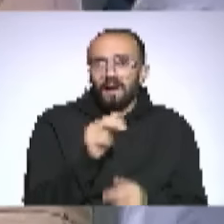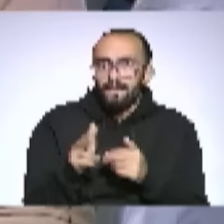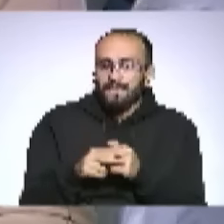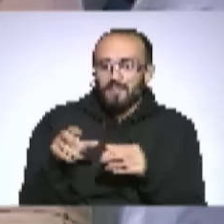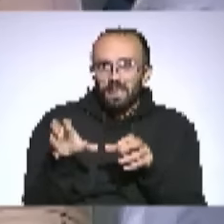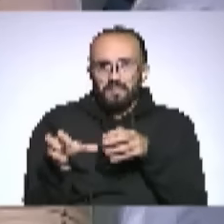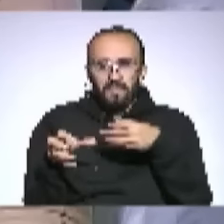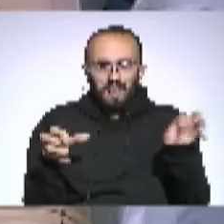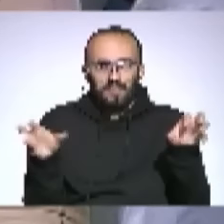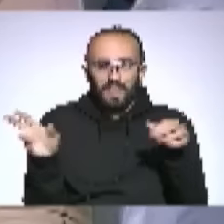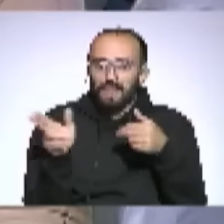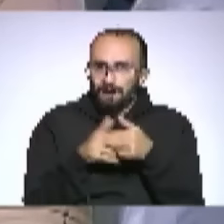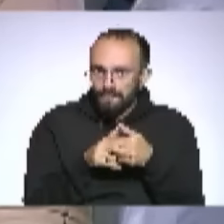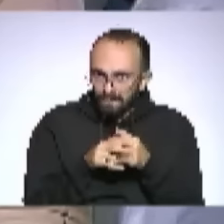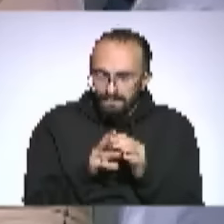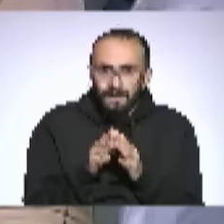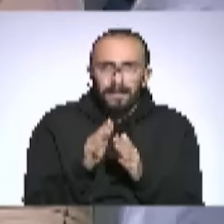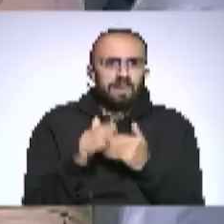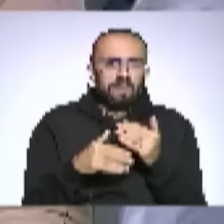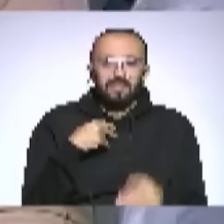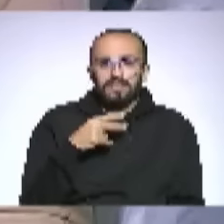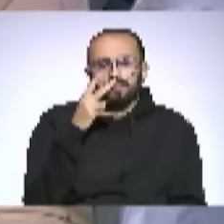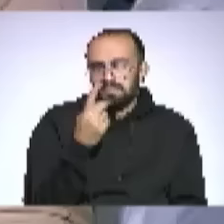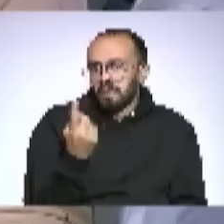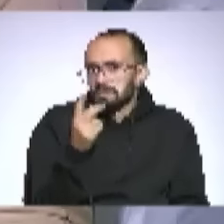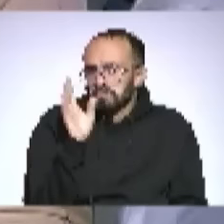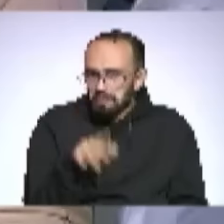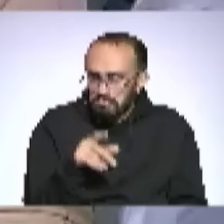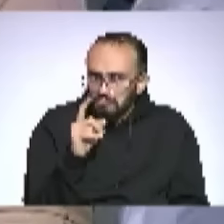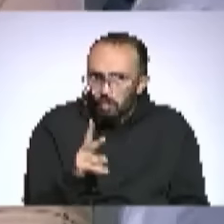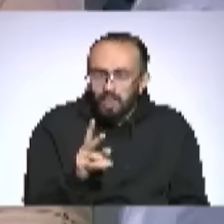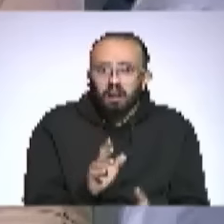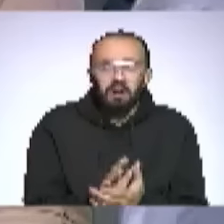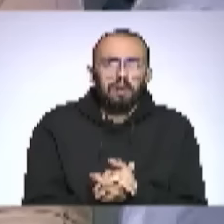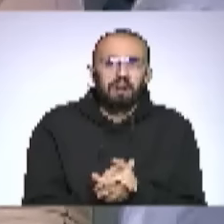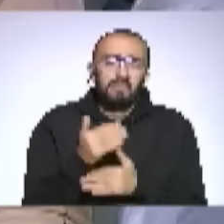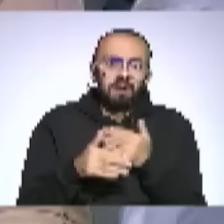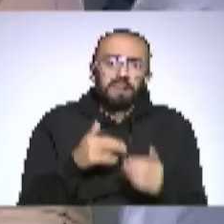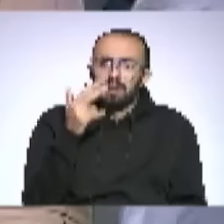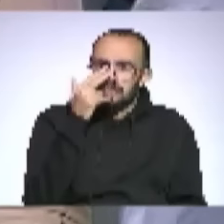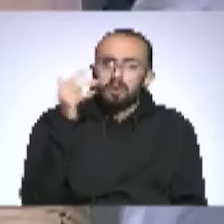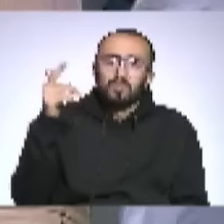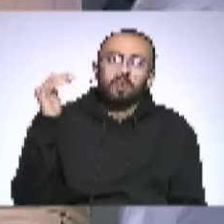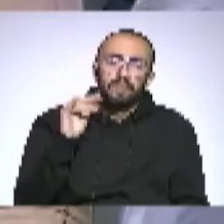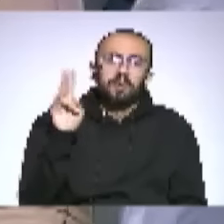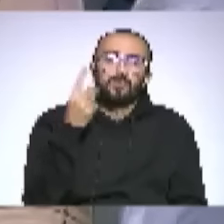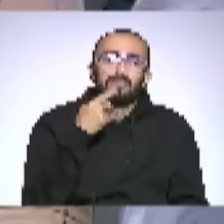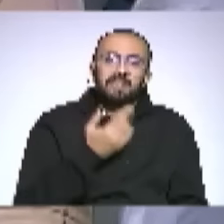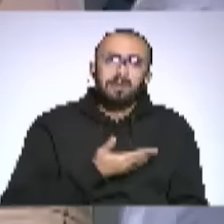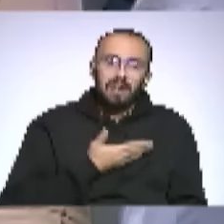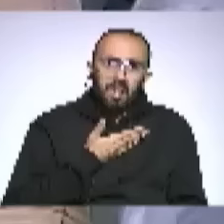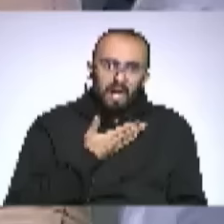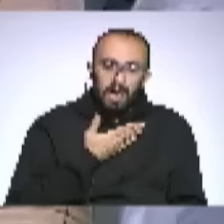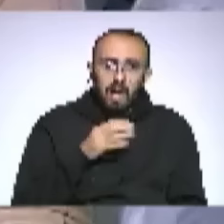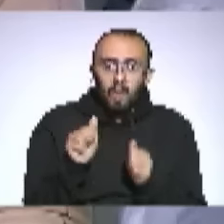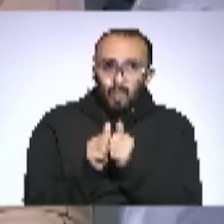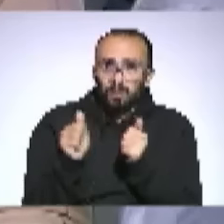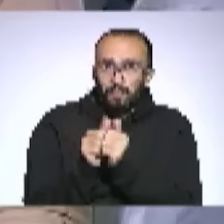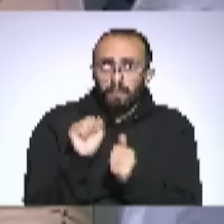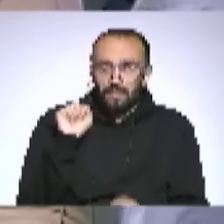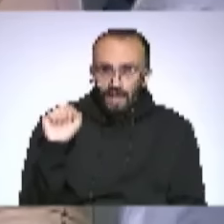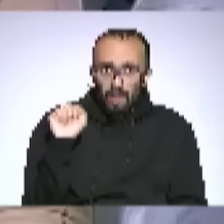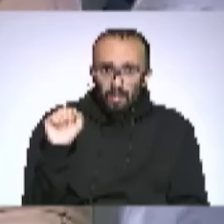بلد وهي من بلد ثانيه وبالنسبه لي كان الموضوع عادي وحكى لي كمان انه هو صغير حوالي 17 سنه حد من اهله